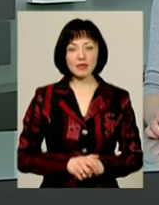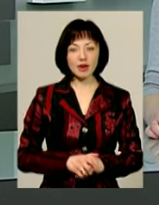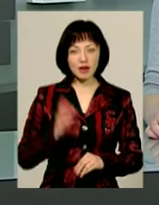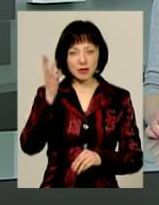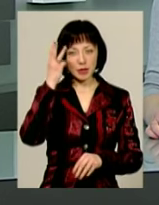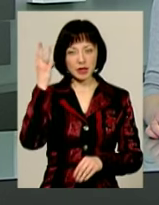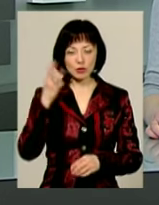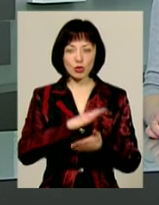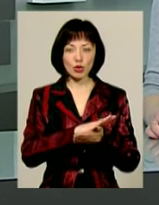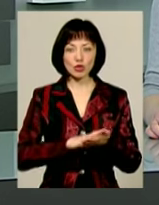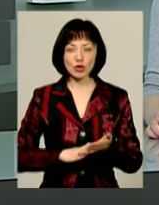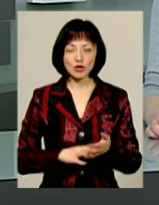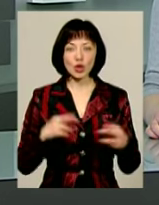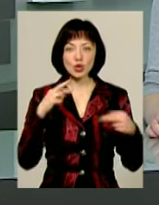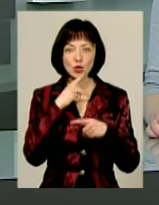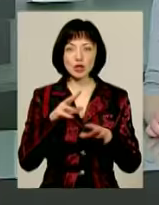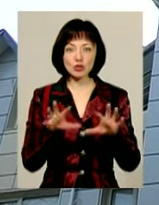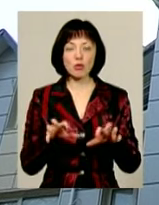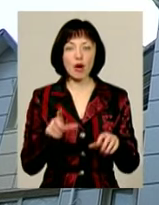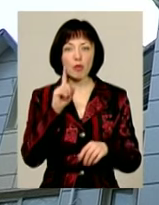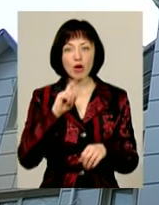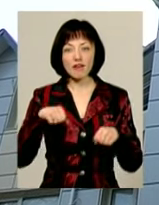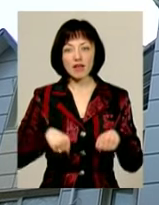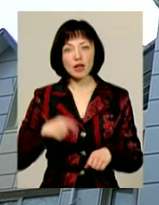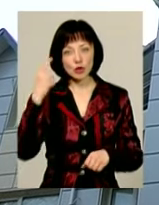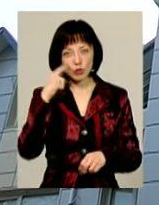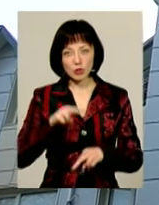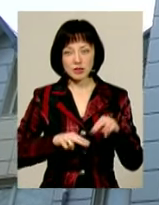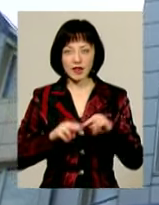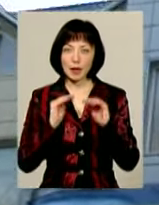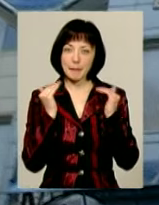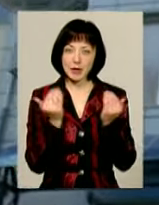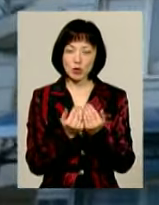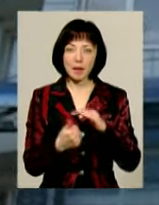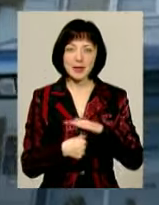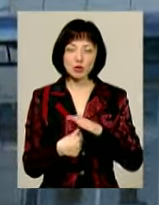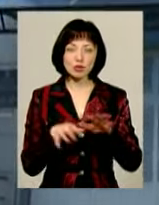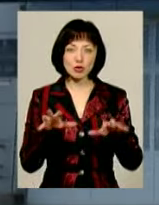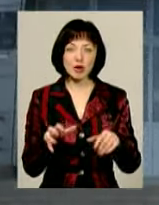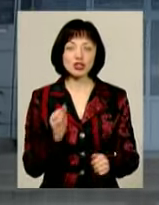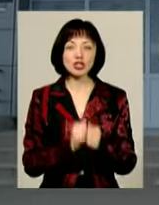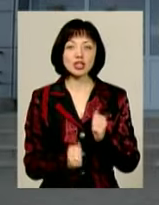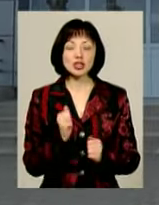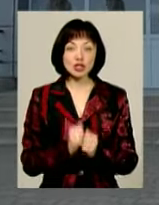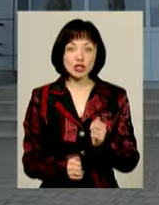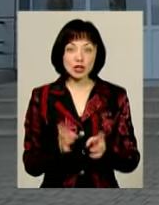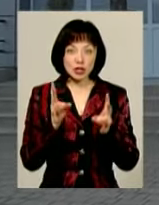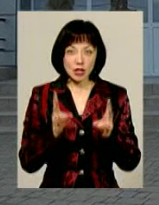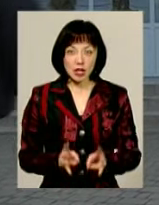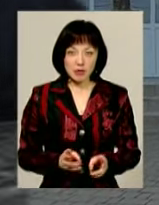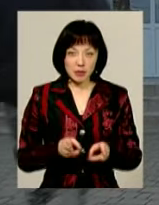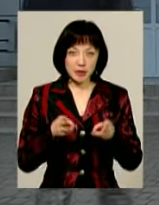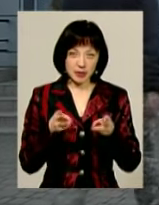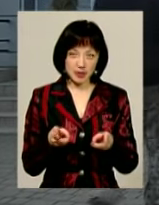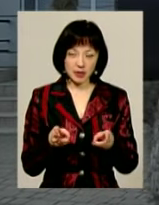В обласному центрі продовжують труїти собак. Поки влада думає про зведення притулку, бездомні друзі людини все частіше стають жертвами